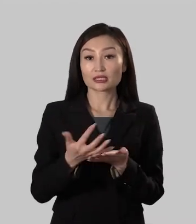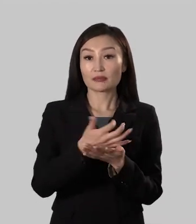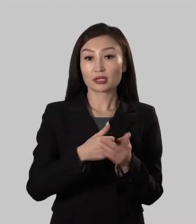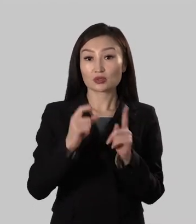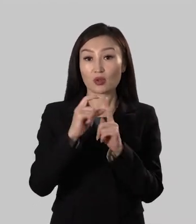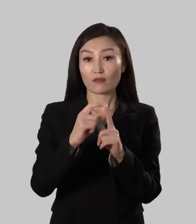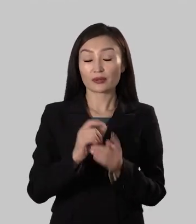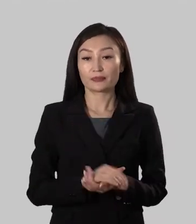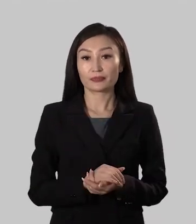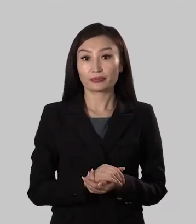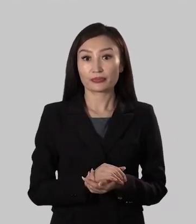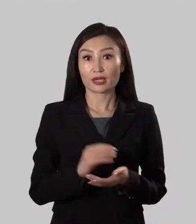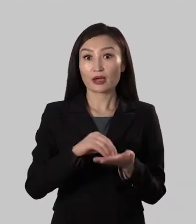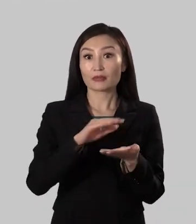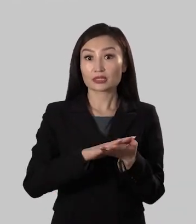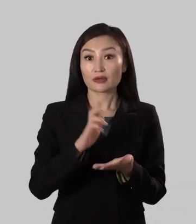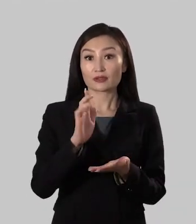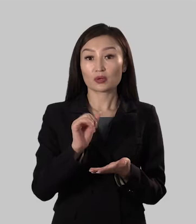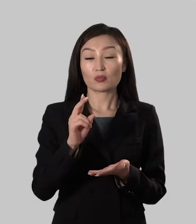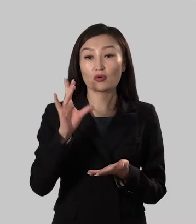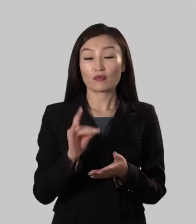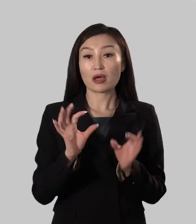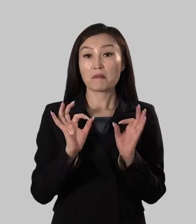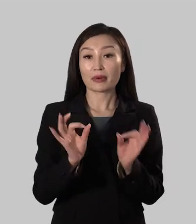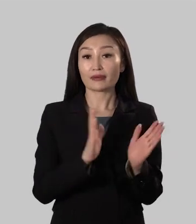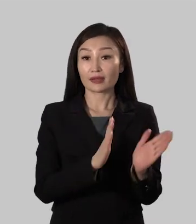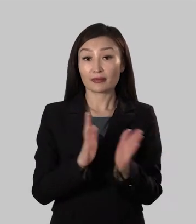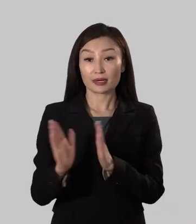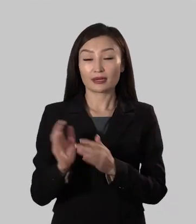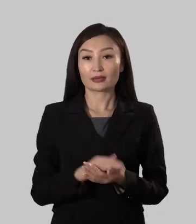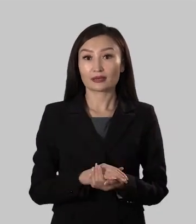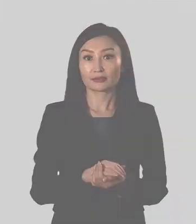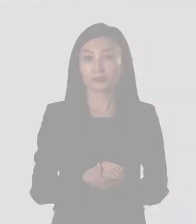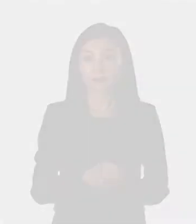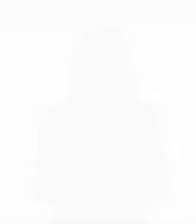слово. Поставьте буквы в слове в правильном порядке.